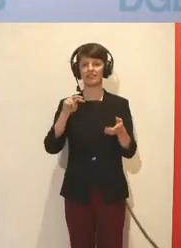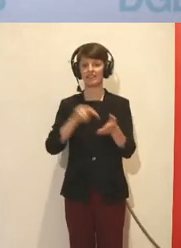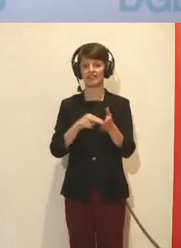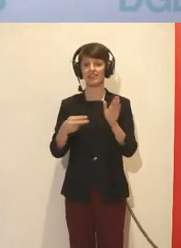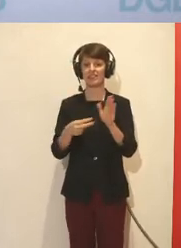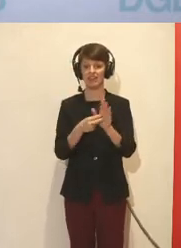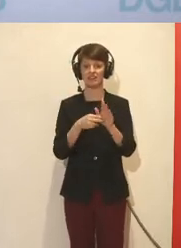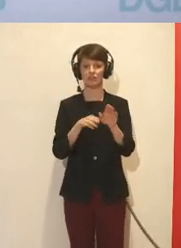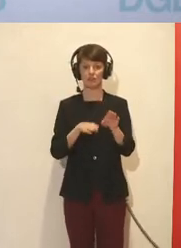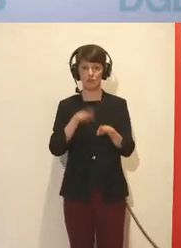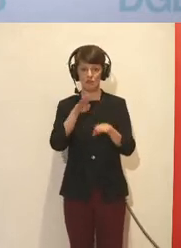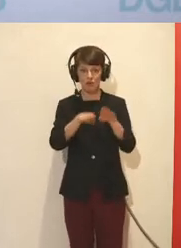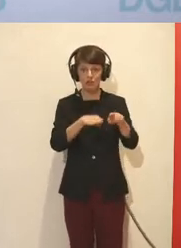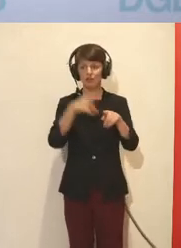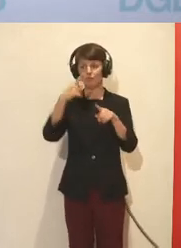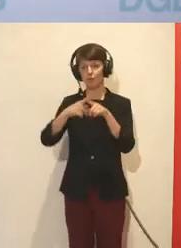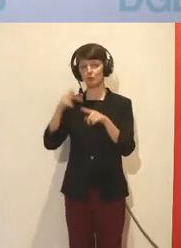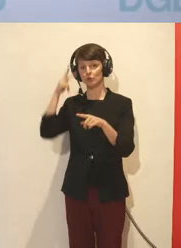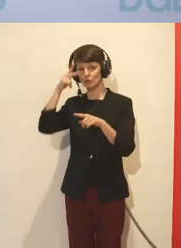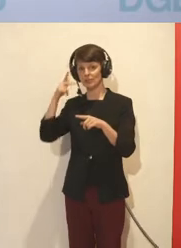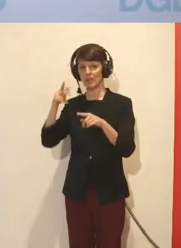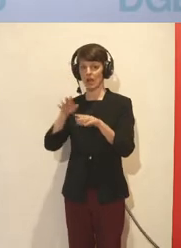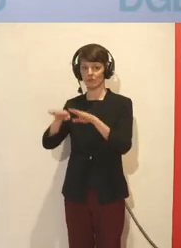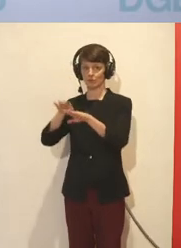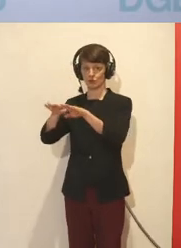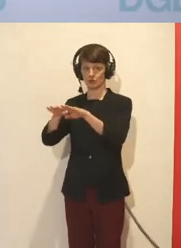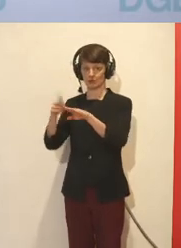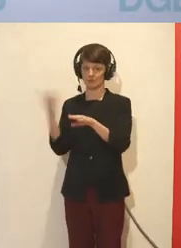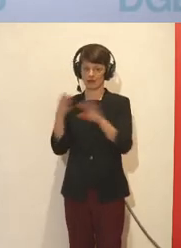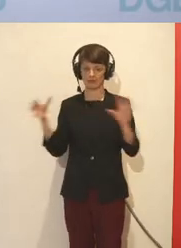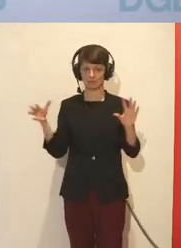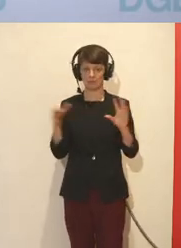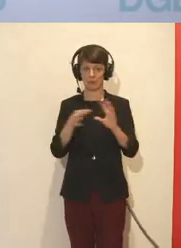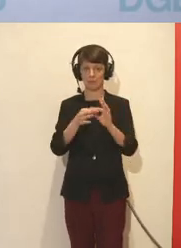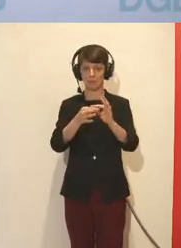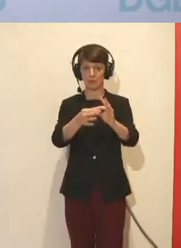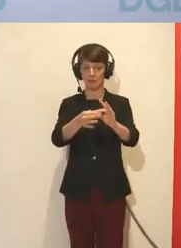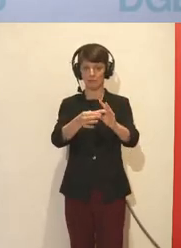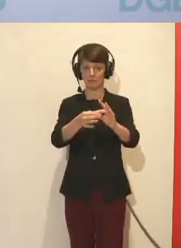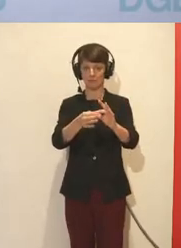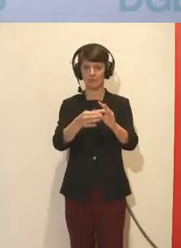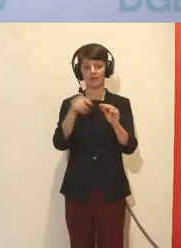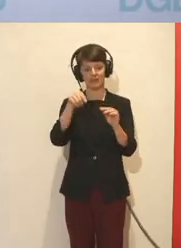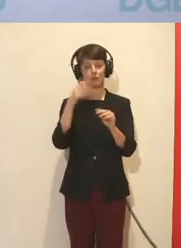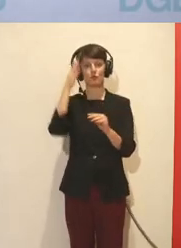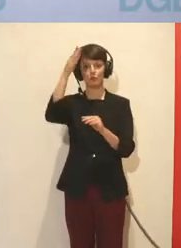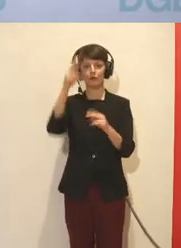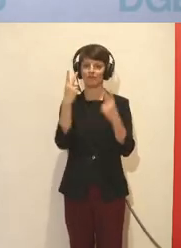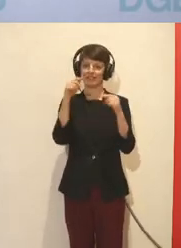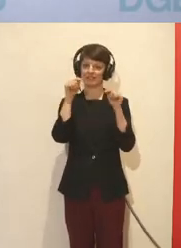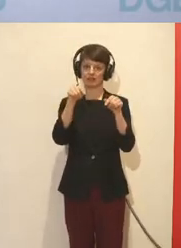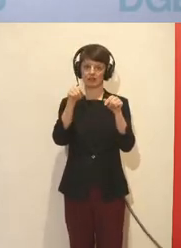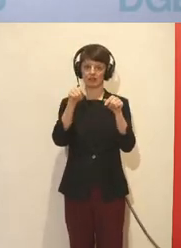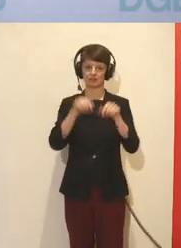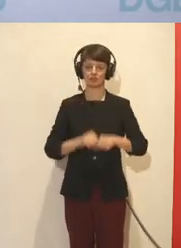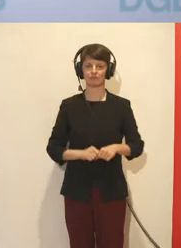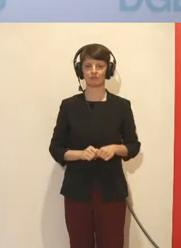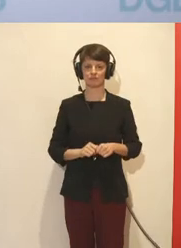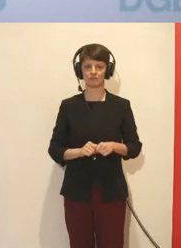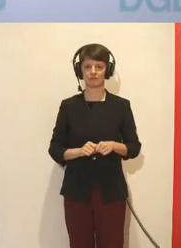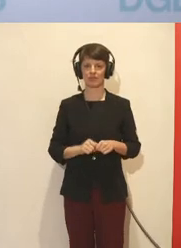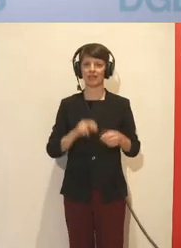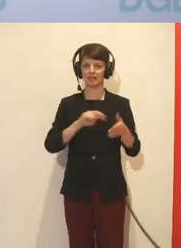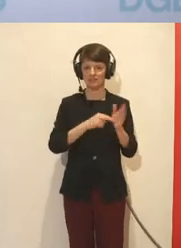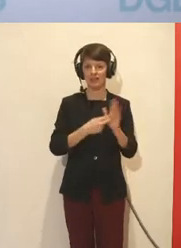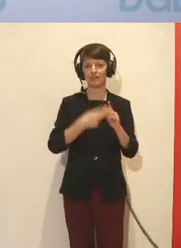mit sozialem fortschritt verbunden hat darauf wird es in zukunft ankommen und das gelingt am besten wenn